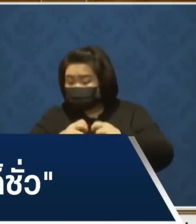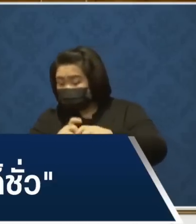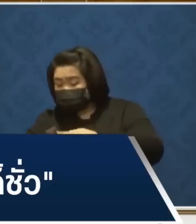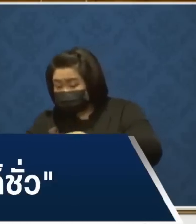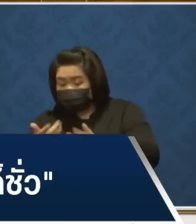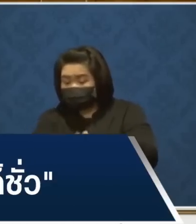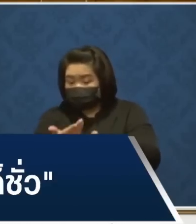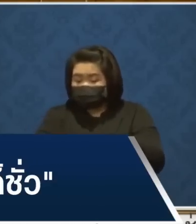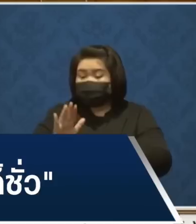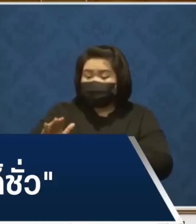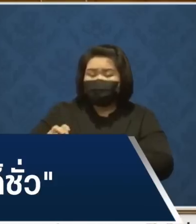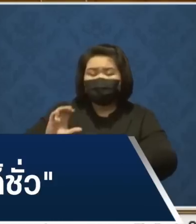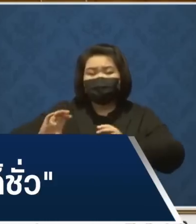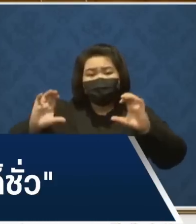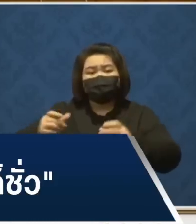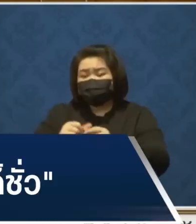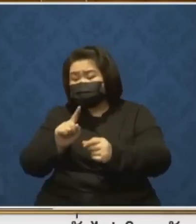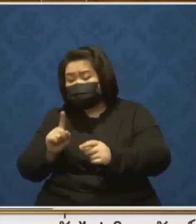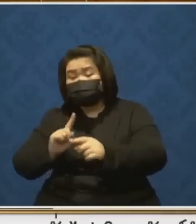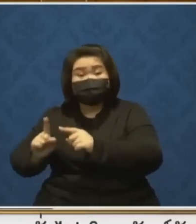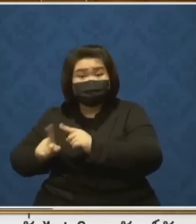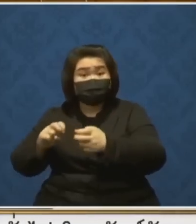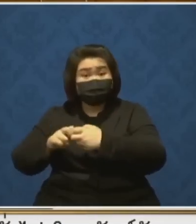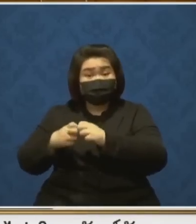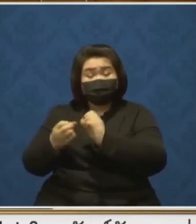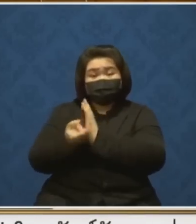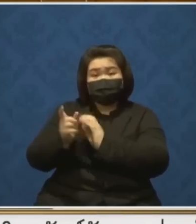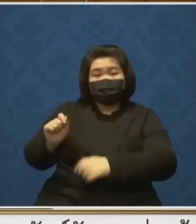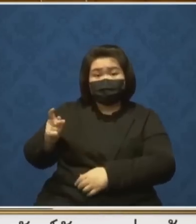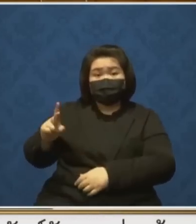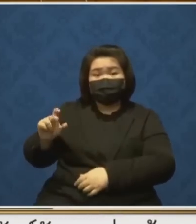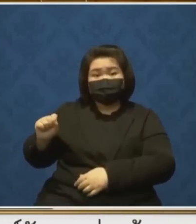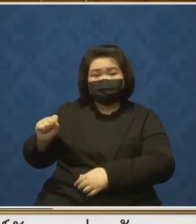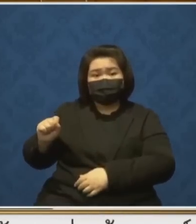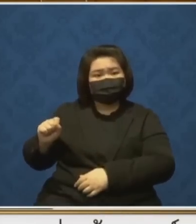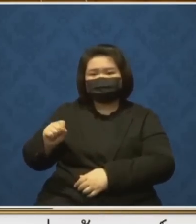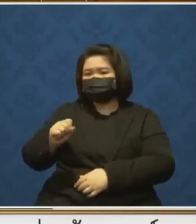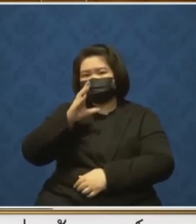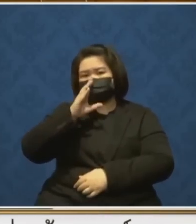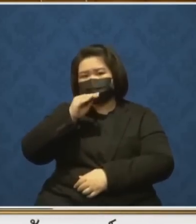ใช้ความเสียหายที่เกิดขึ้นแก่รัดหรอออกขอสอจึงไม่เป็นความจริแต่อย่างใด